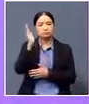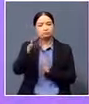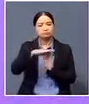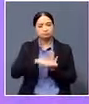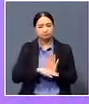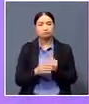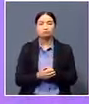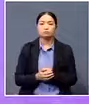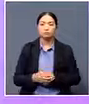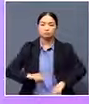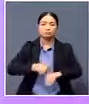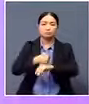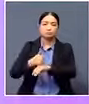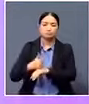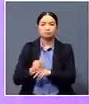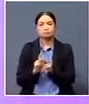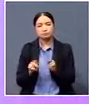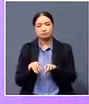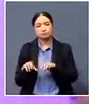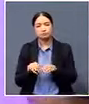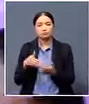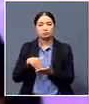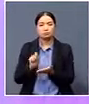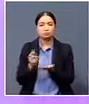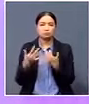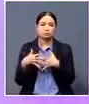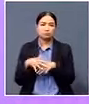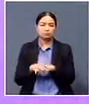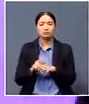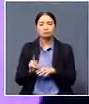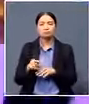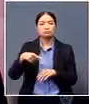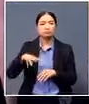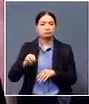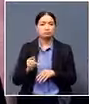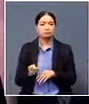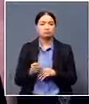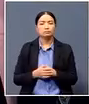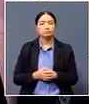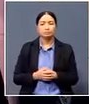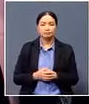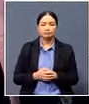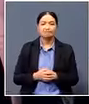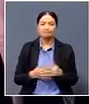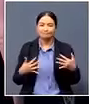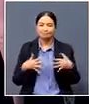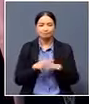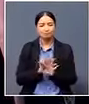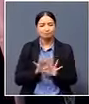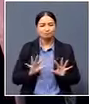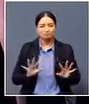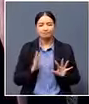พร้อมด้วยคณะผู้บริหารและคณะกรรมการบริหารศูนย์ประสานงานอาสาสมัครพัฒนาสังคมและความมั่นคงของมนุษย์แห่งประเทศไทยเข้าร่วมง